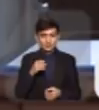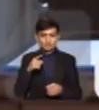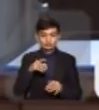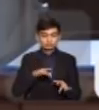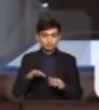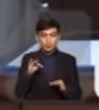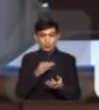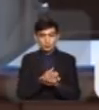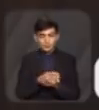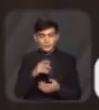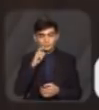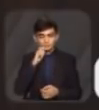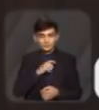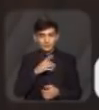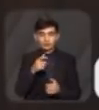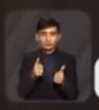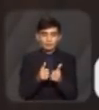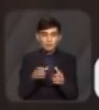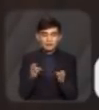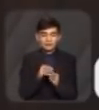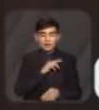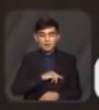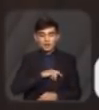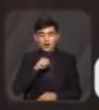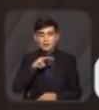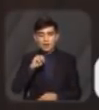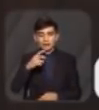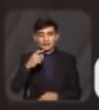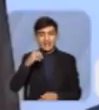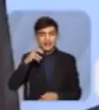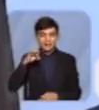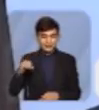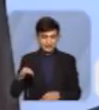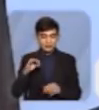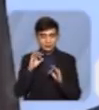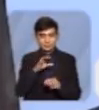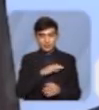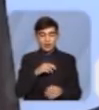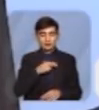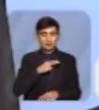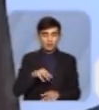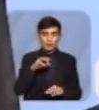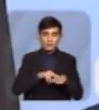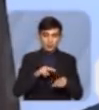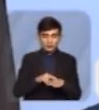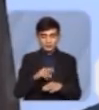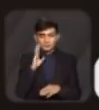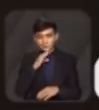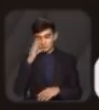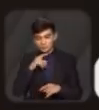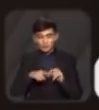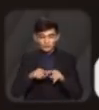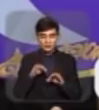служебного долга медаль получил и напарник Дархана Амангельды Сыздыков. Интервью родные погибшего полицейского дать не смогли.